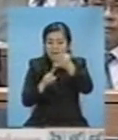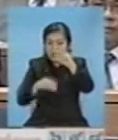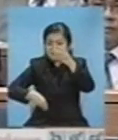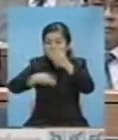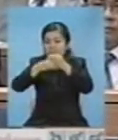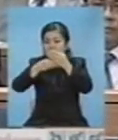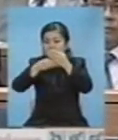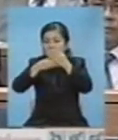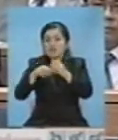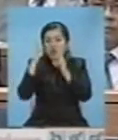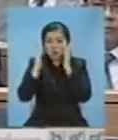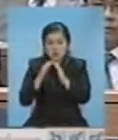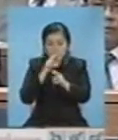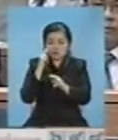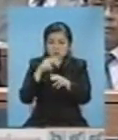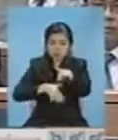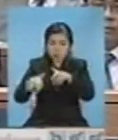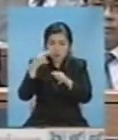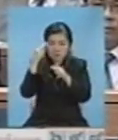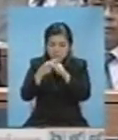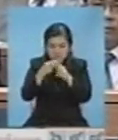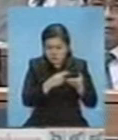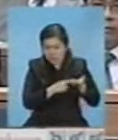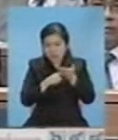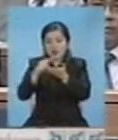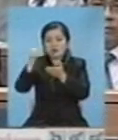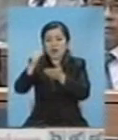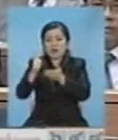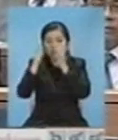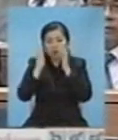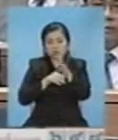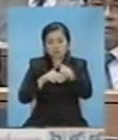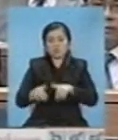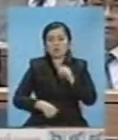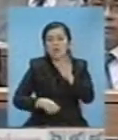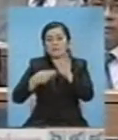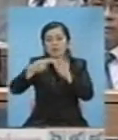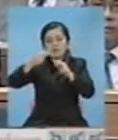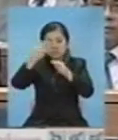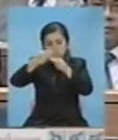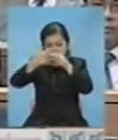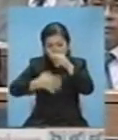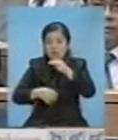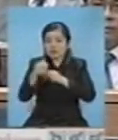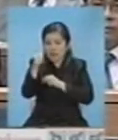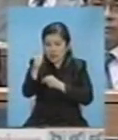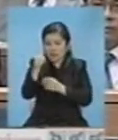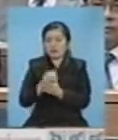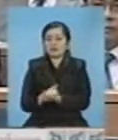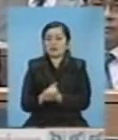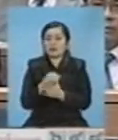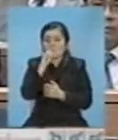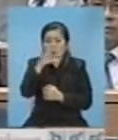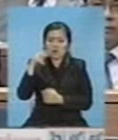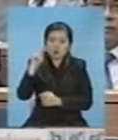สนอแก้รัฐธรรมนูญได้โดยใช้เสียง 50,000 ชื่อเพราะฉะนั้นตรงนี้จึงเป็นที่มาทำไมน